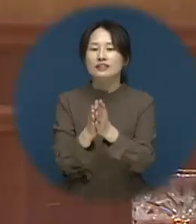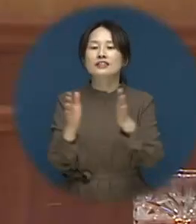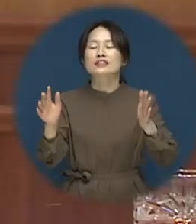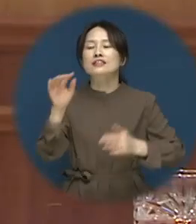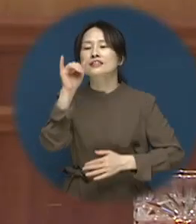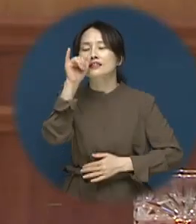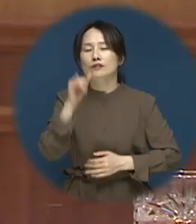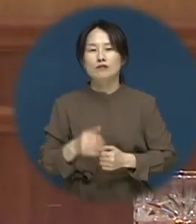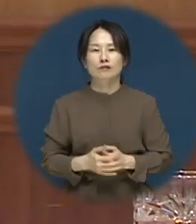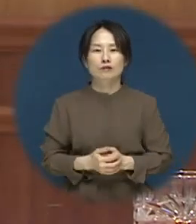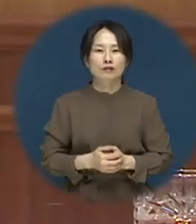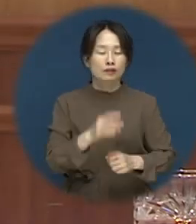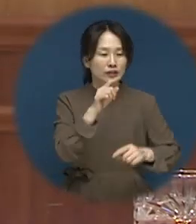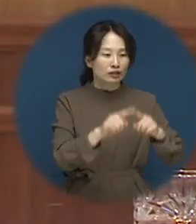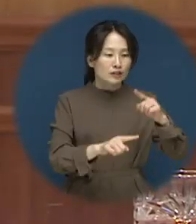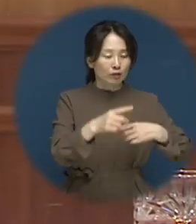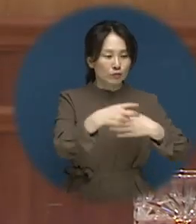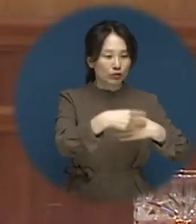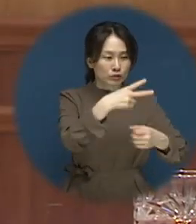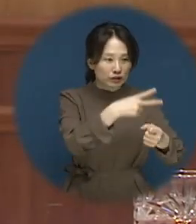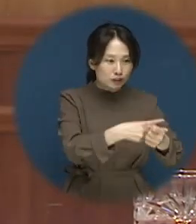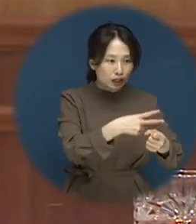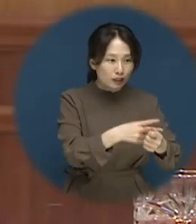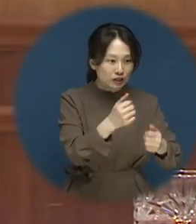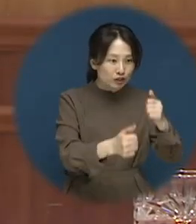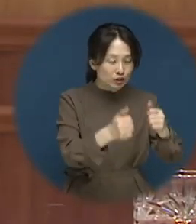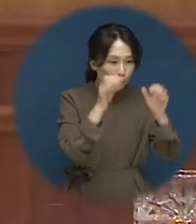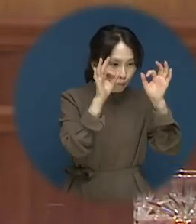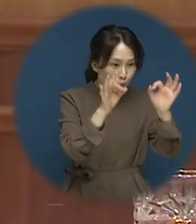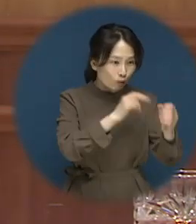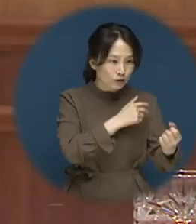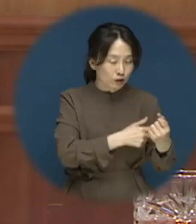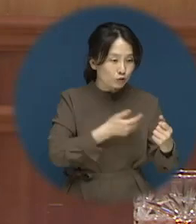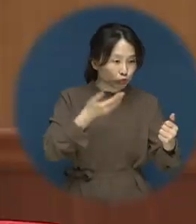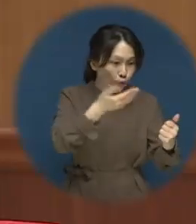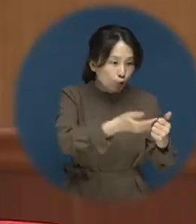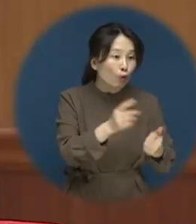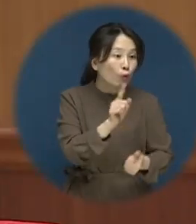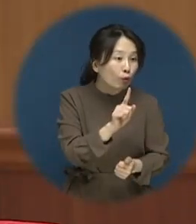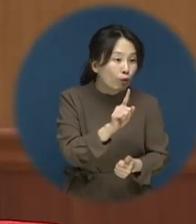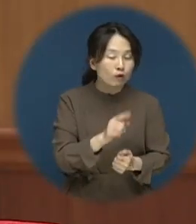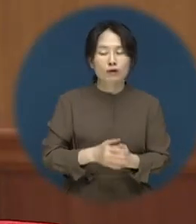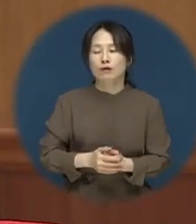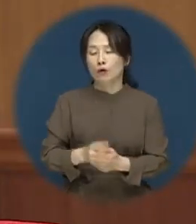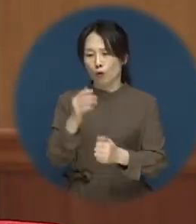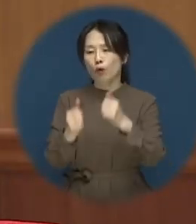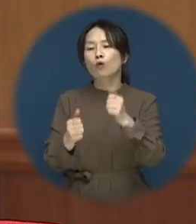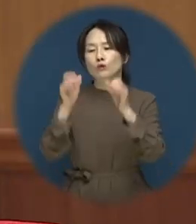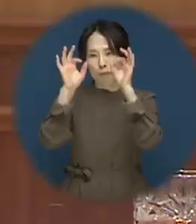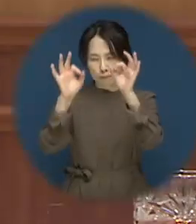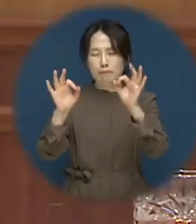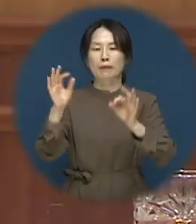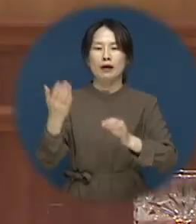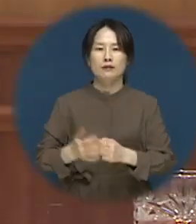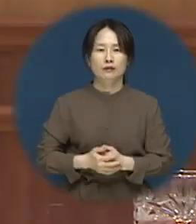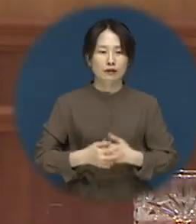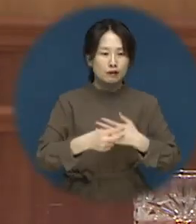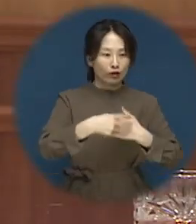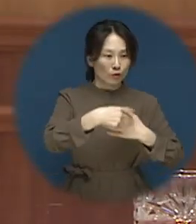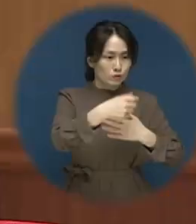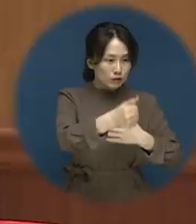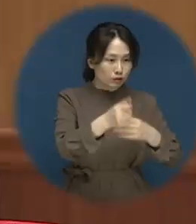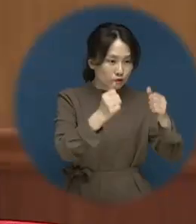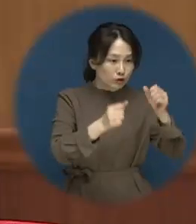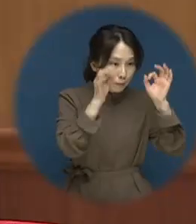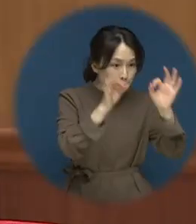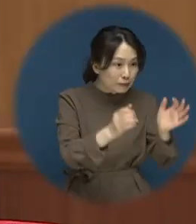됩니다. 그러면 네. 나무의사는 무슨 시험을 봐서 자격증을 줍니까? 어떻게 합니까? 예, 시험 봐야죠. 그래요? 예. 우리 원장님도 시험 보셨어요,